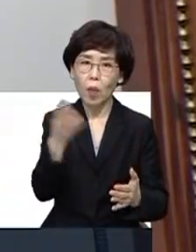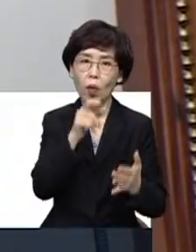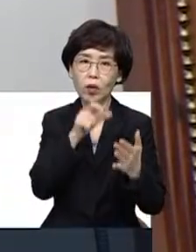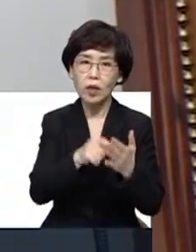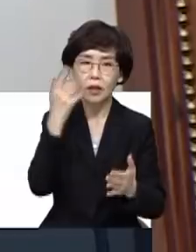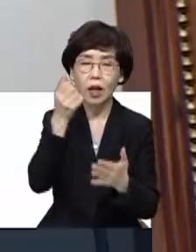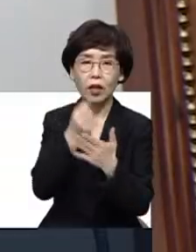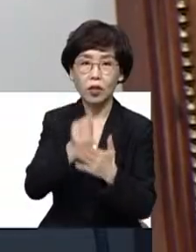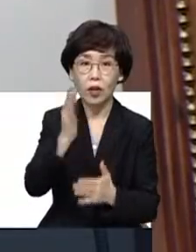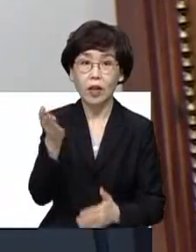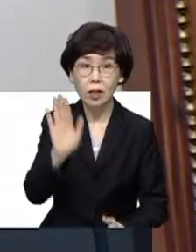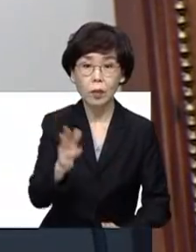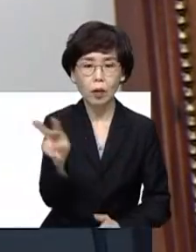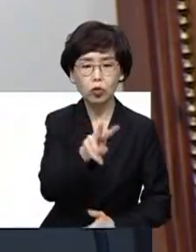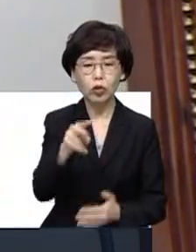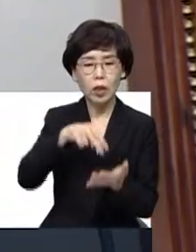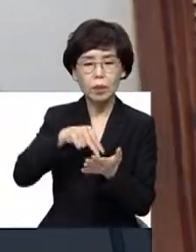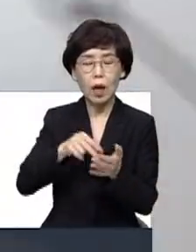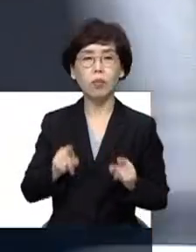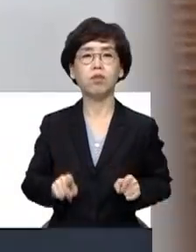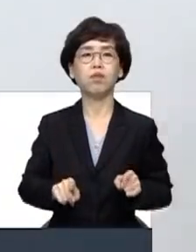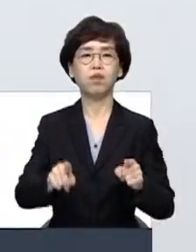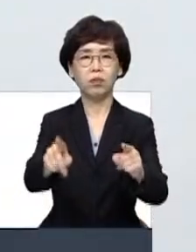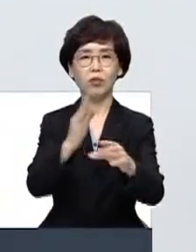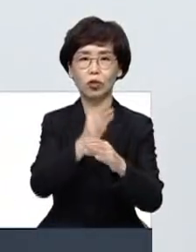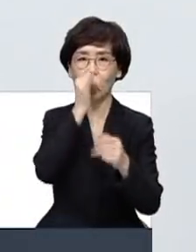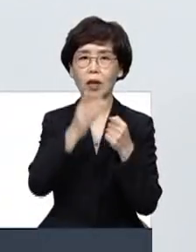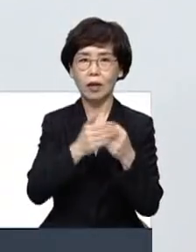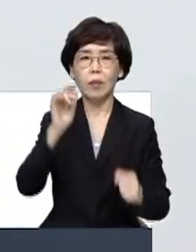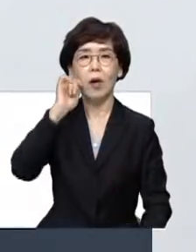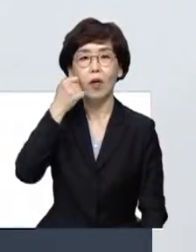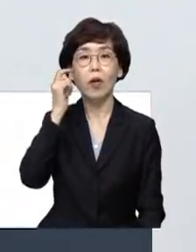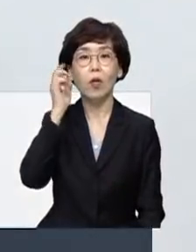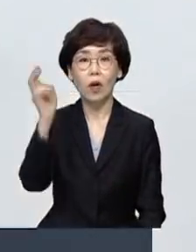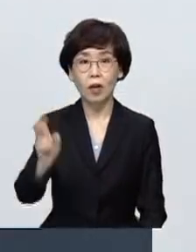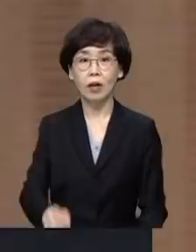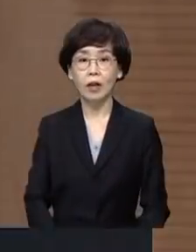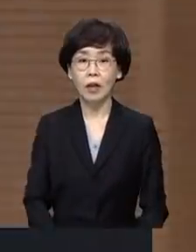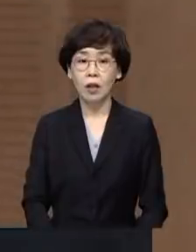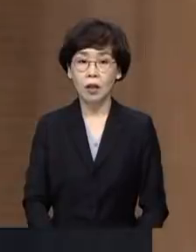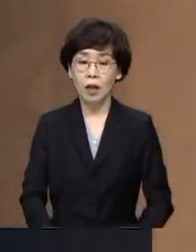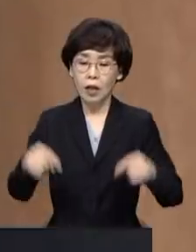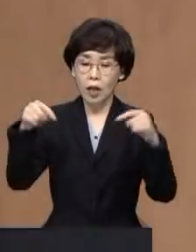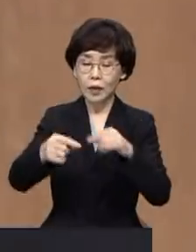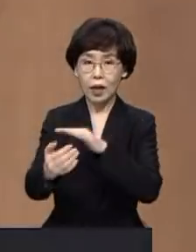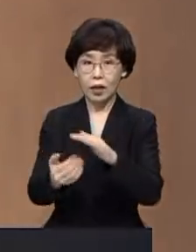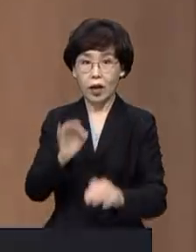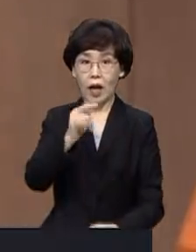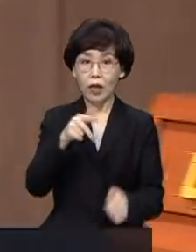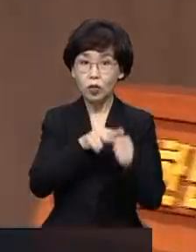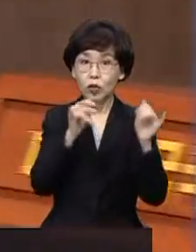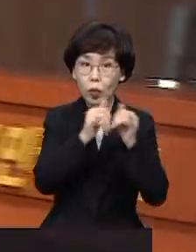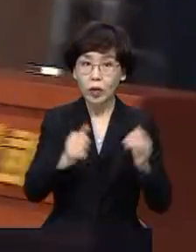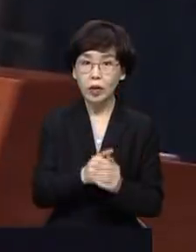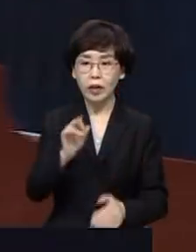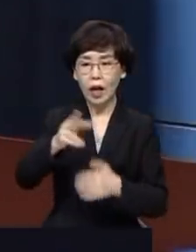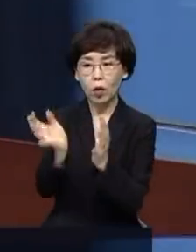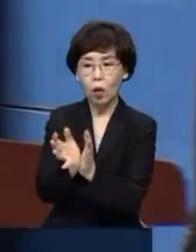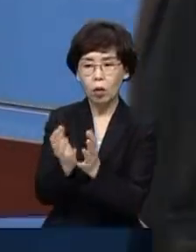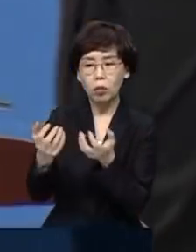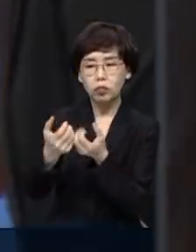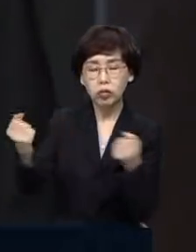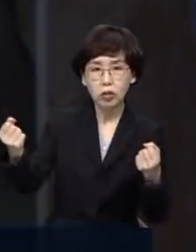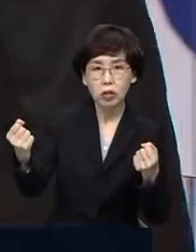하지만 양측 입장이 평행선을 달리는 상황이라 난항이 예상됩니다. 협상을 앞두고 안 후보는 야권